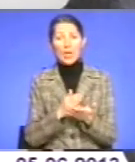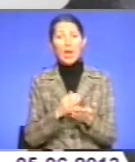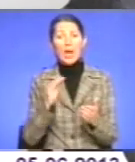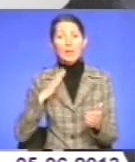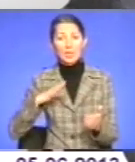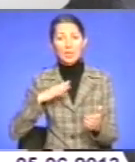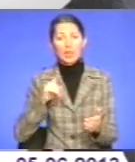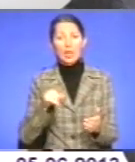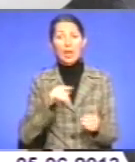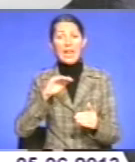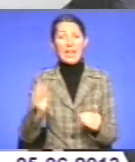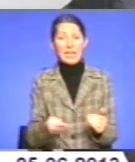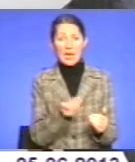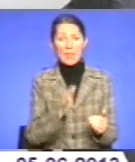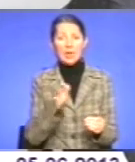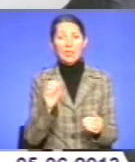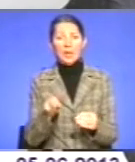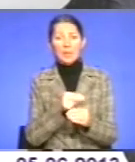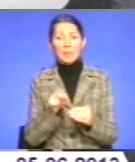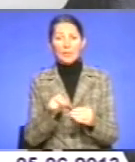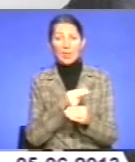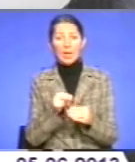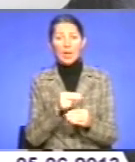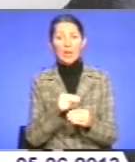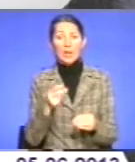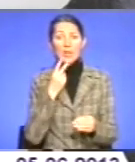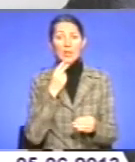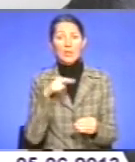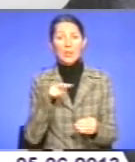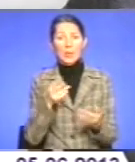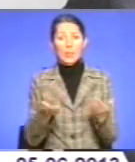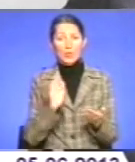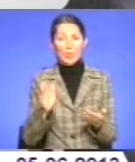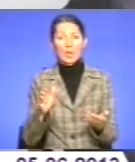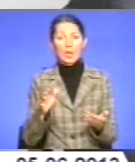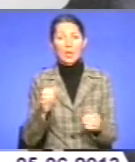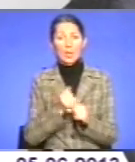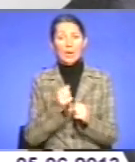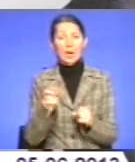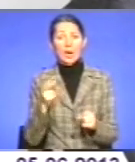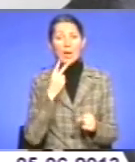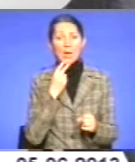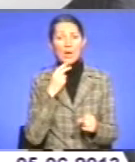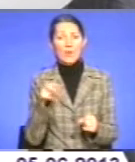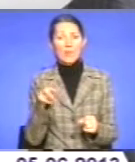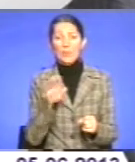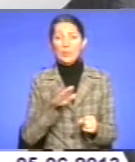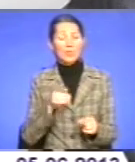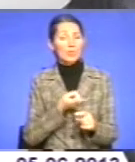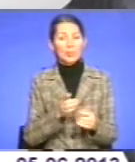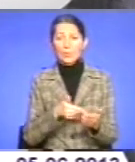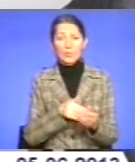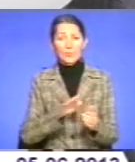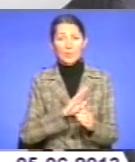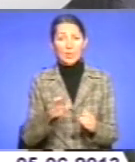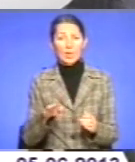не залатана в червень-липень, вона може бути залатана серпень-вересень, то тут з освітяни зовсім інша картина. І тому